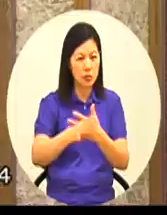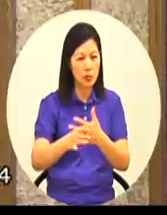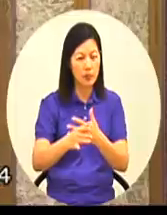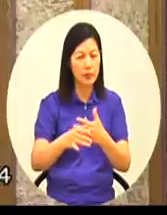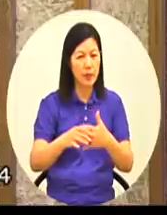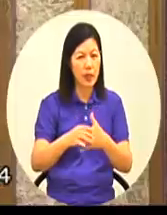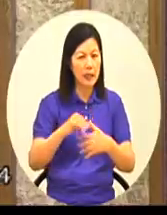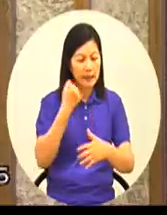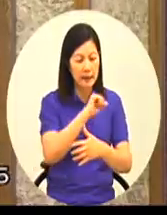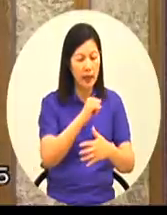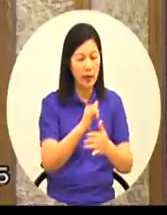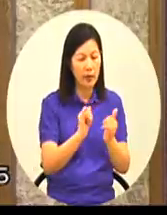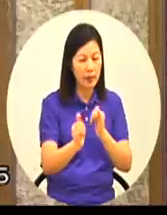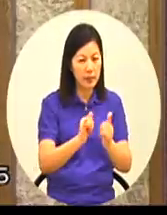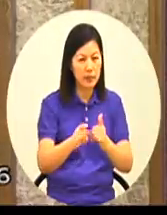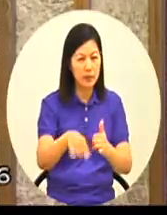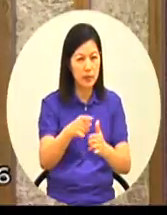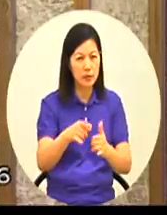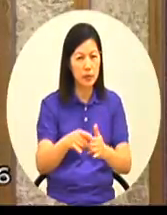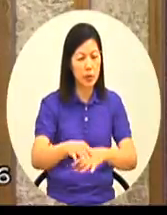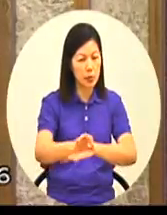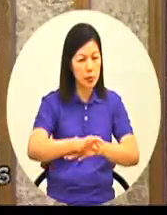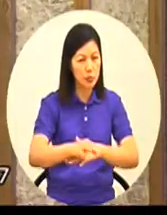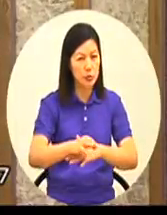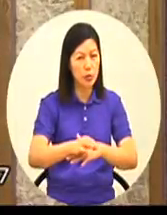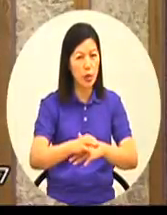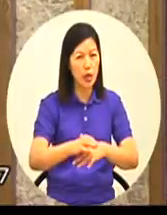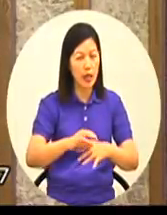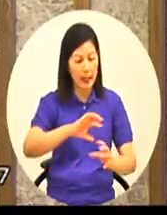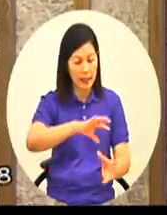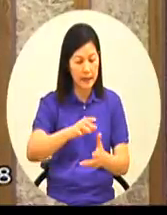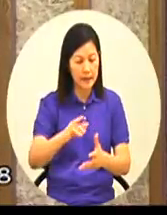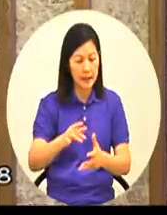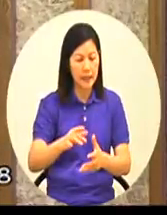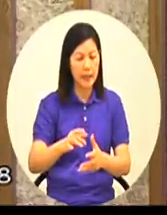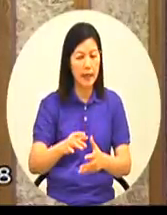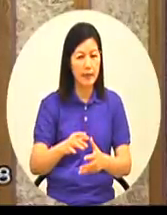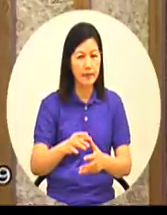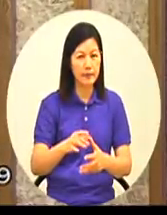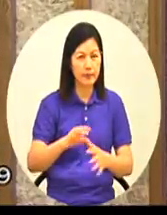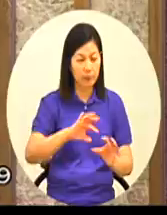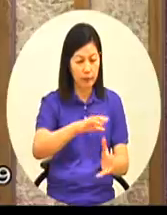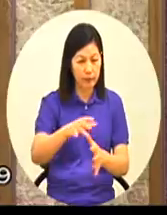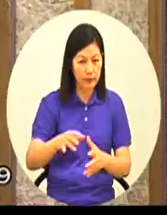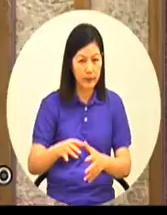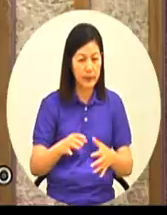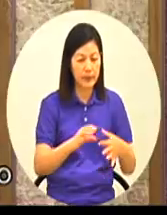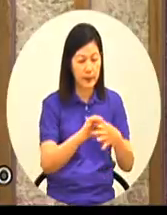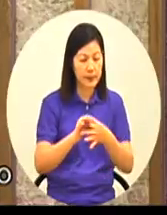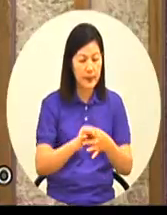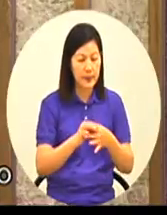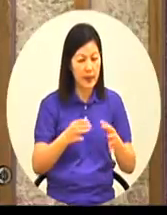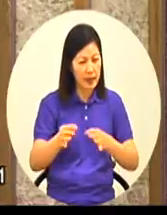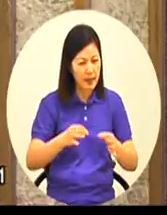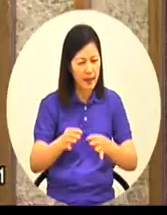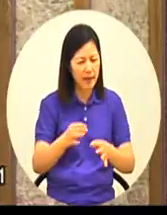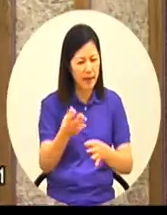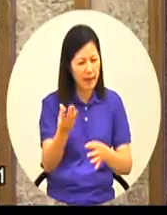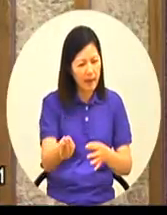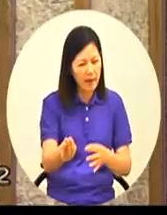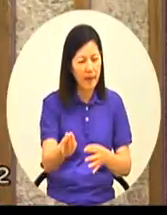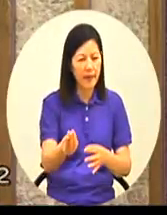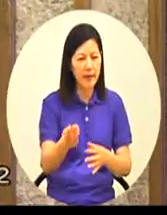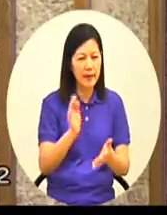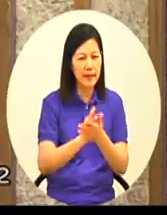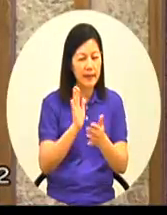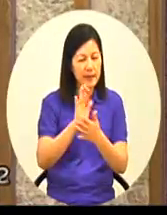系小组，还有我们的学界。那我必须承认，这个国际关系小组里面的成员，商业界是稍微比例少一点呐，哈，因为以往在